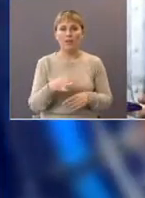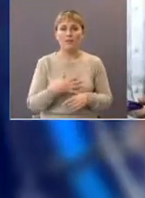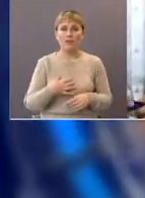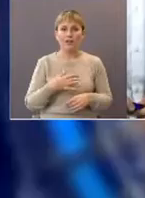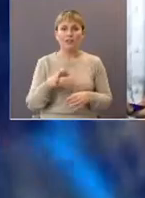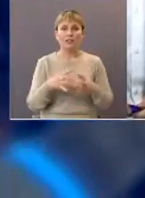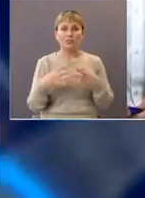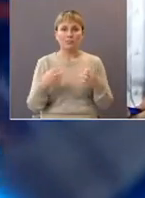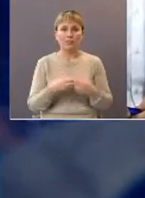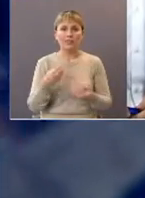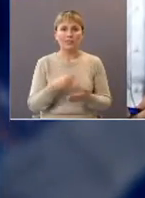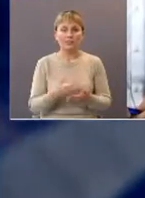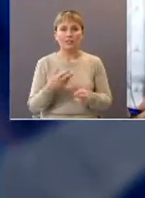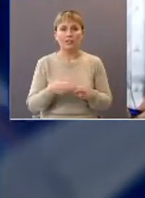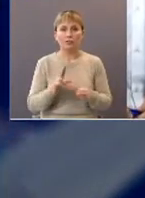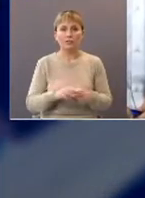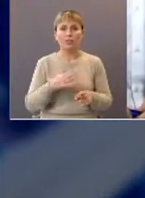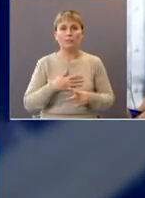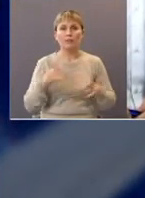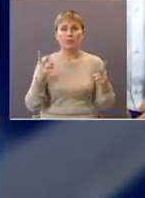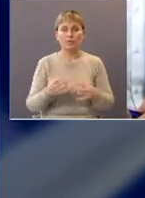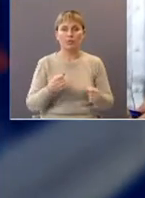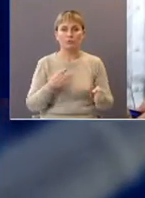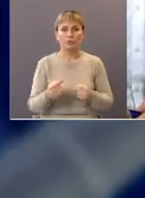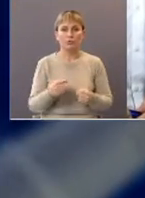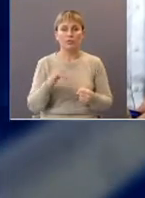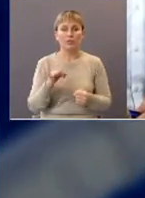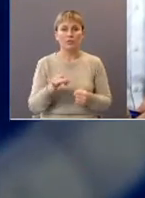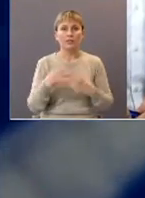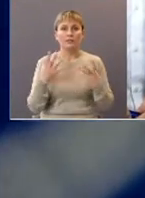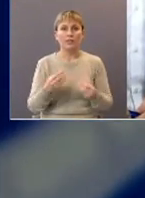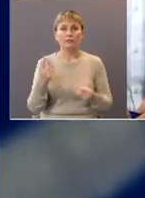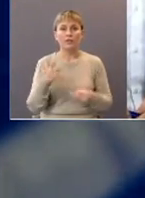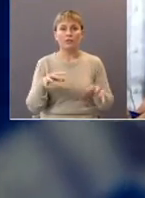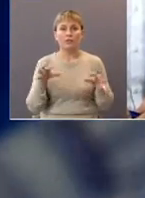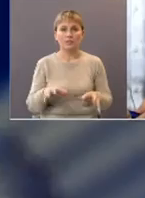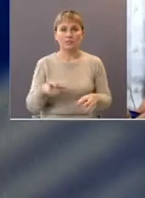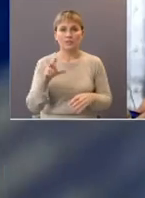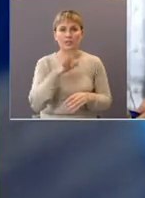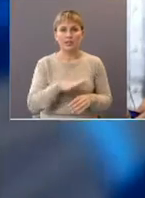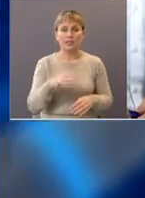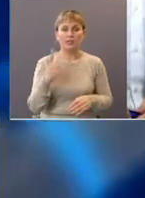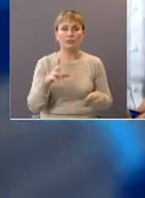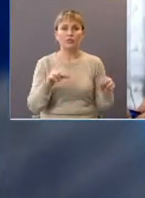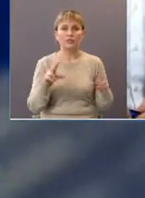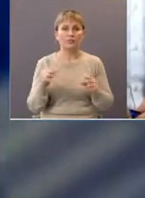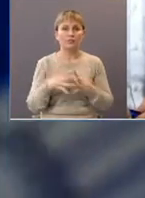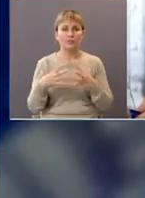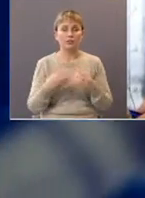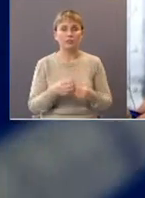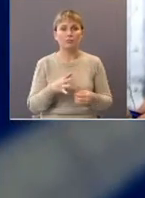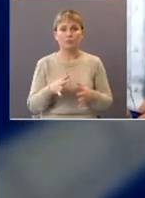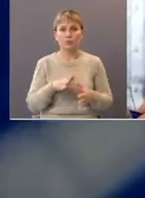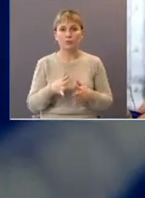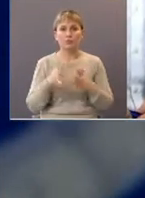важном, о семейных ценностях, которые нам необходимо укреплять. И вот в день первого президента в стране одной счастливой семьей стало